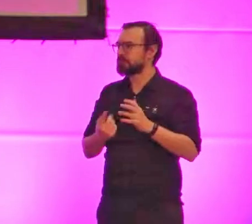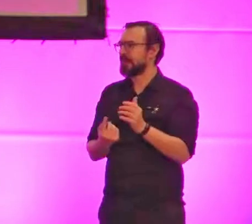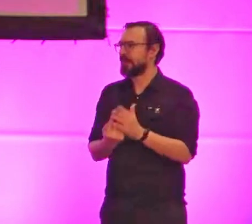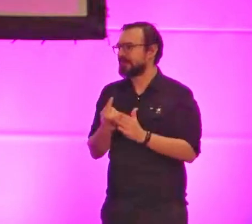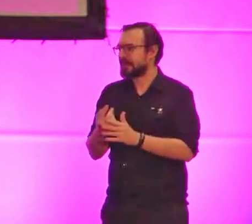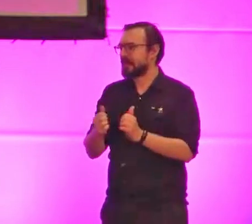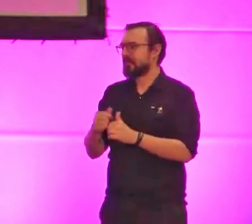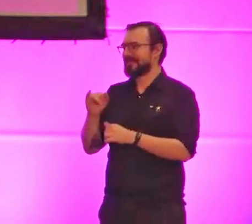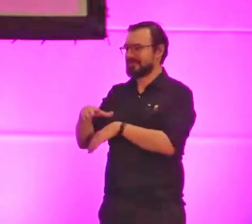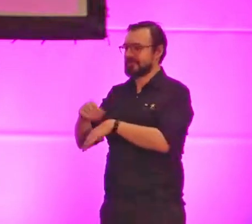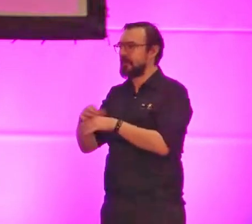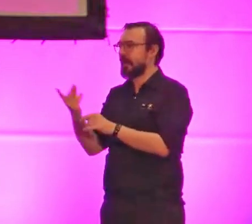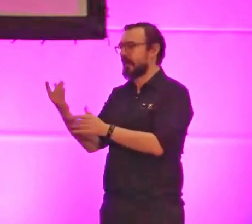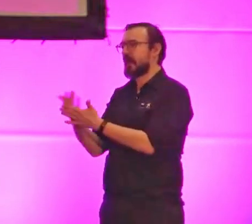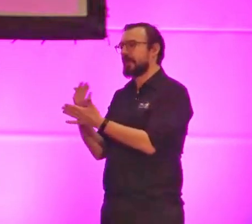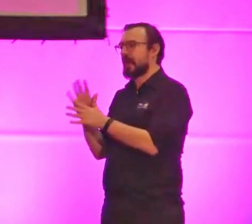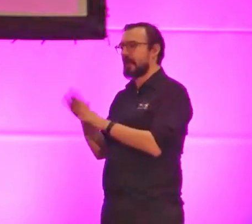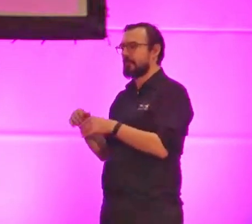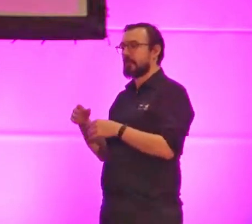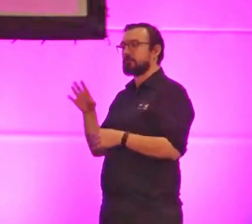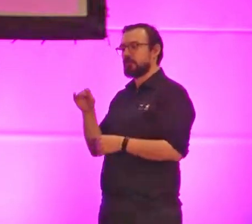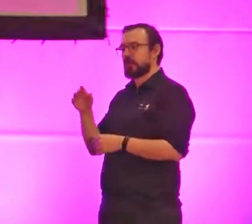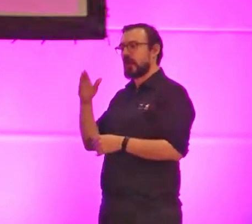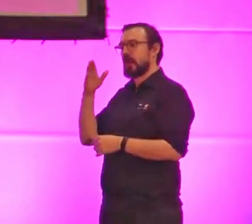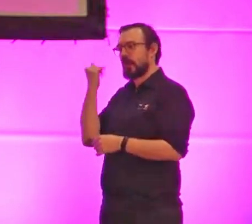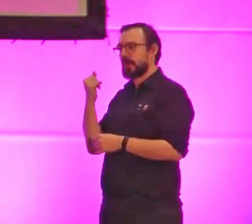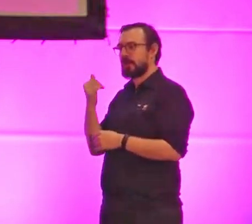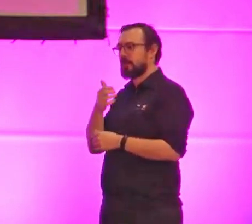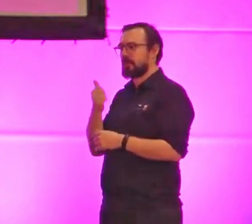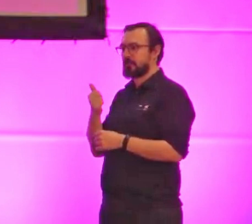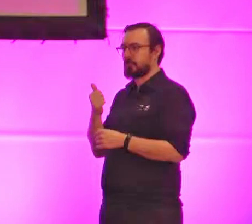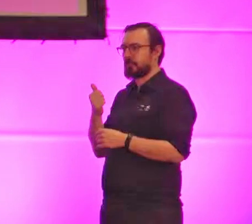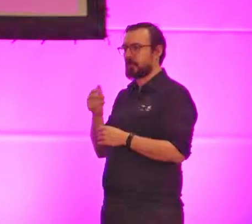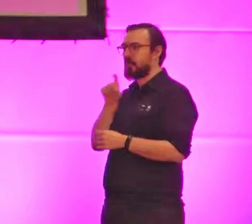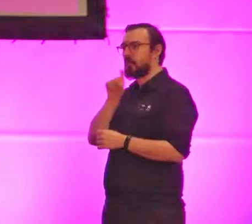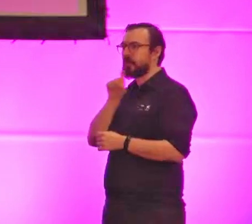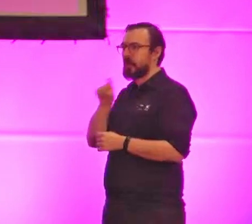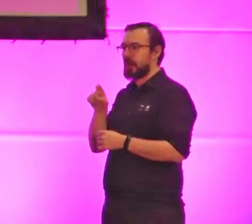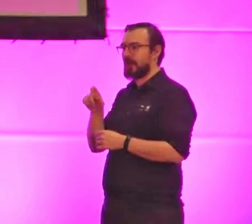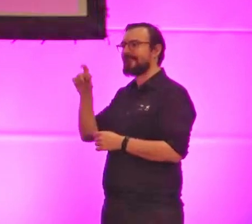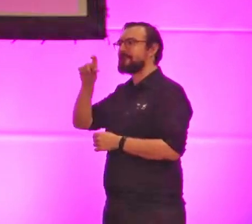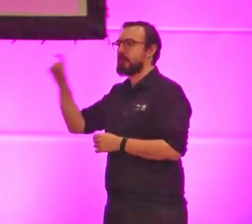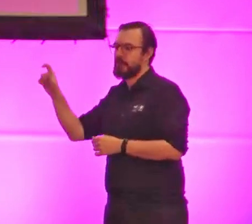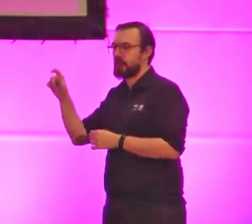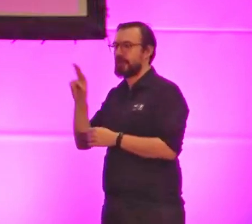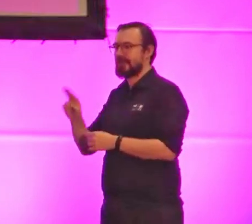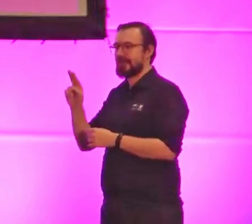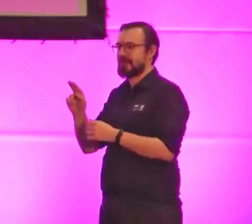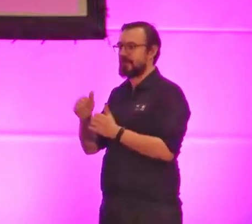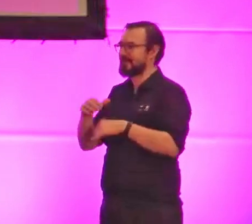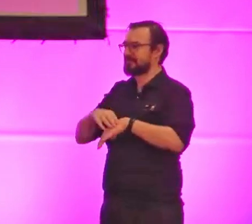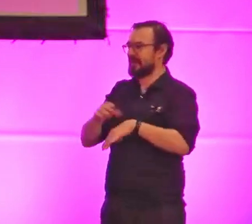men man har gjort som sagt i andra länder. Att det går och man kan bara helt enkelt åtala företagen.